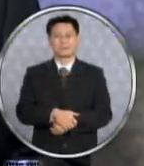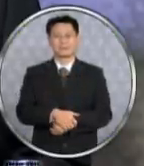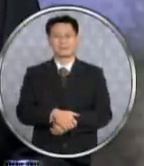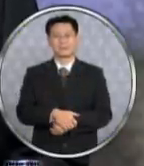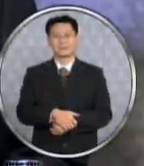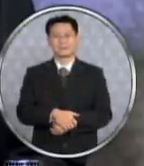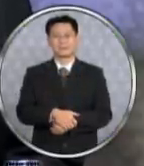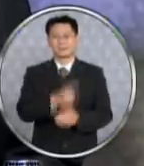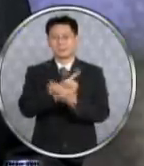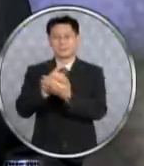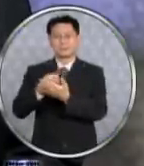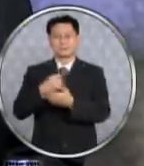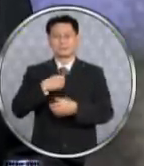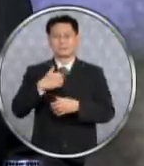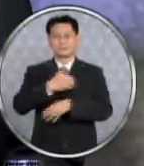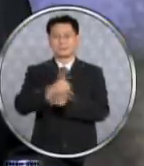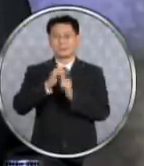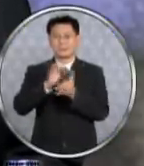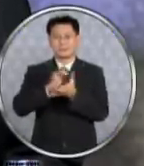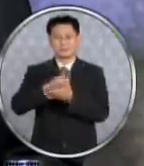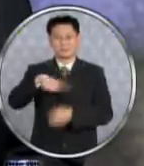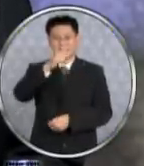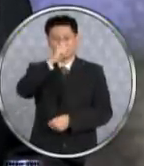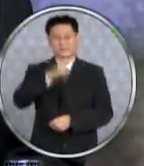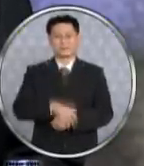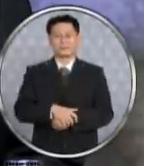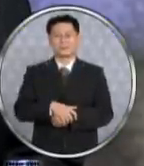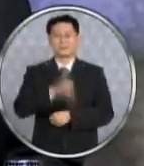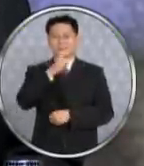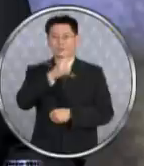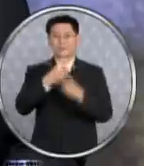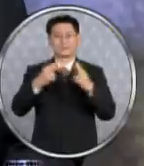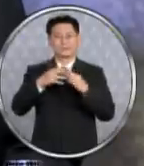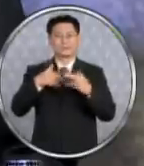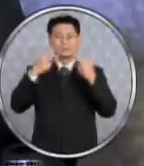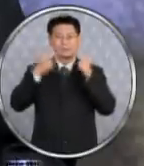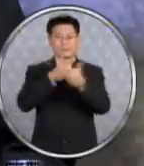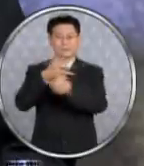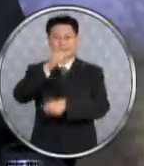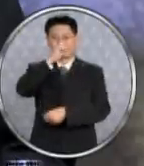进，各位亲爱的乡亲，大家好，大家好，大家好，哪一好。